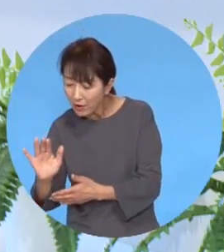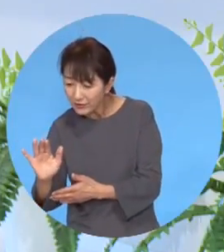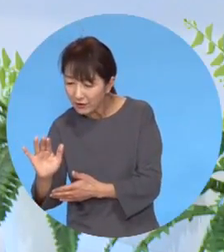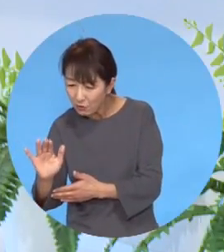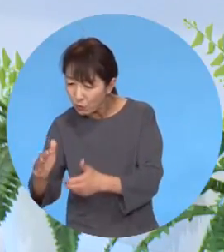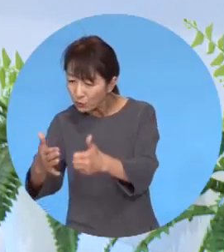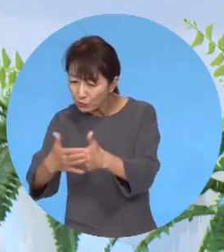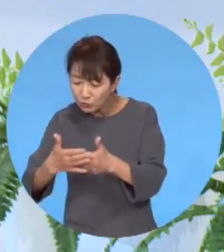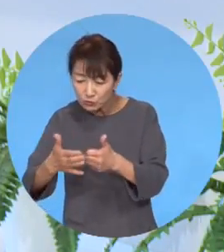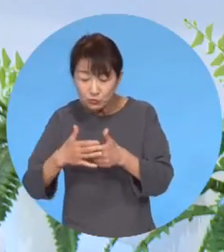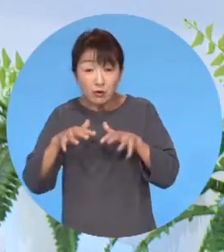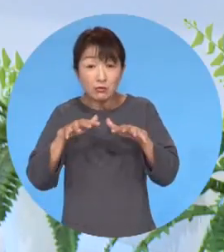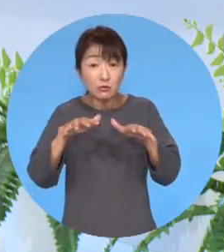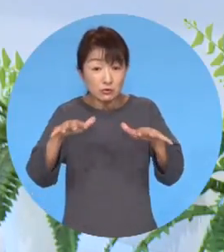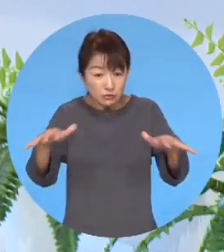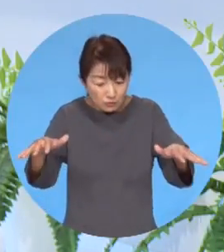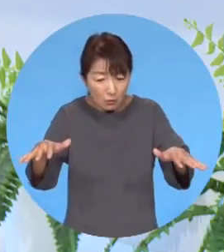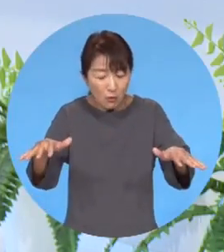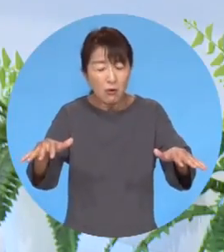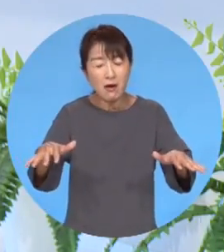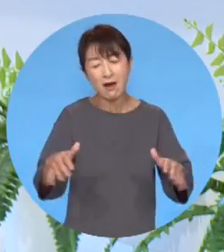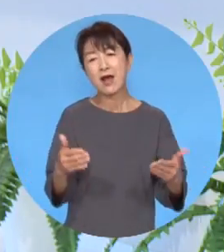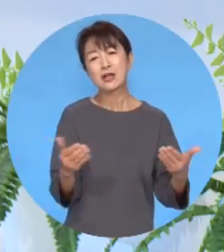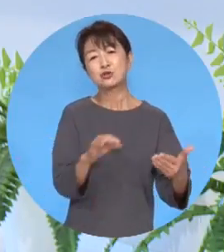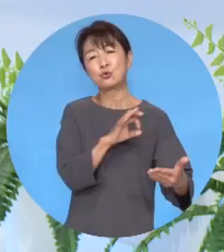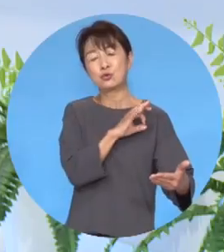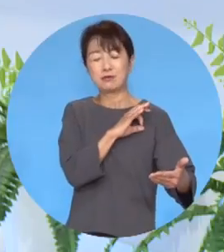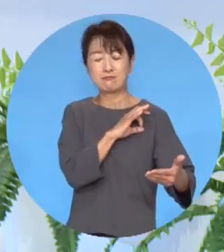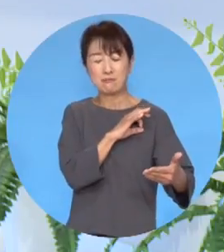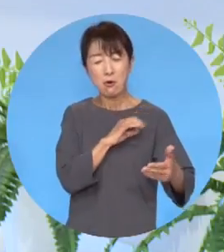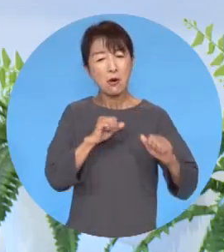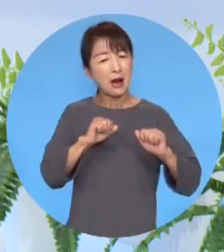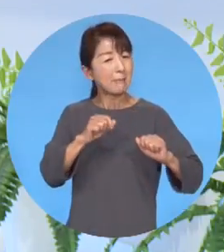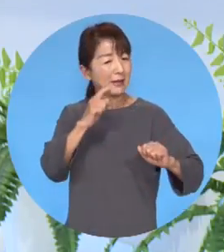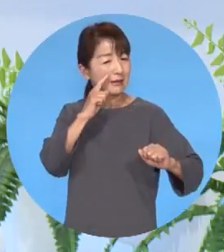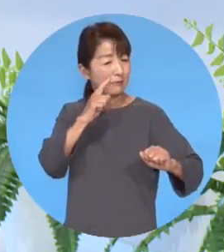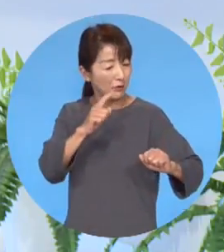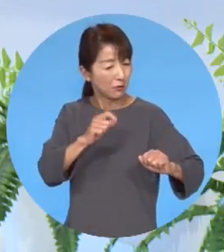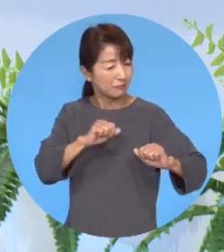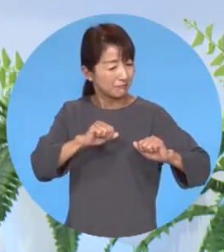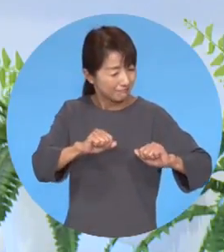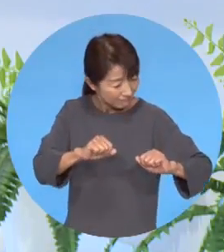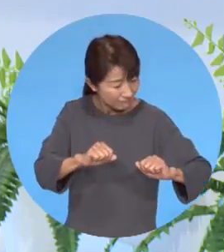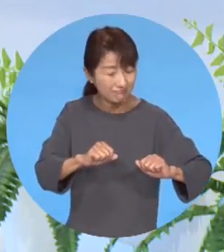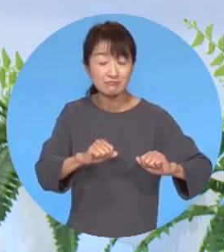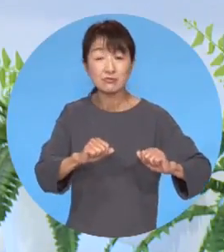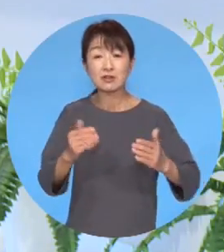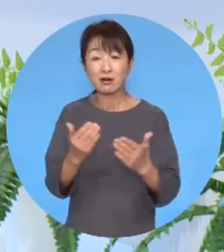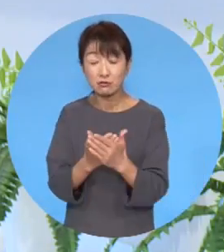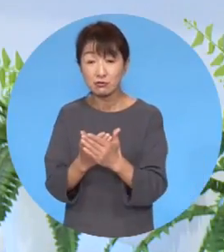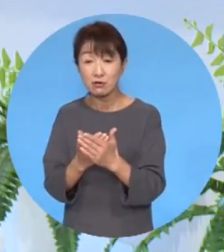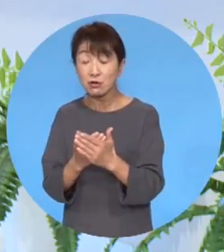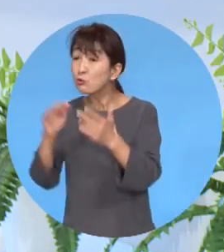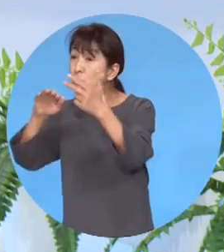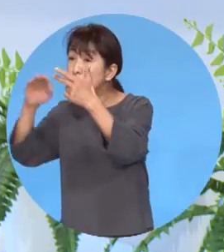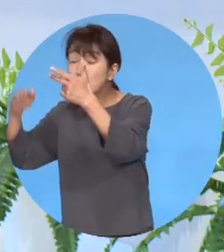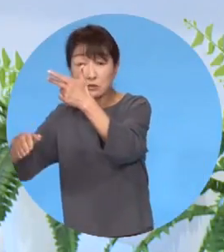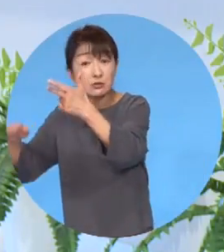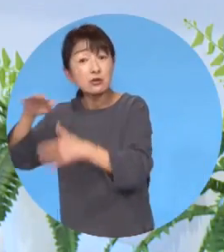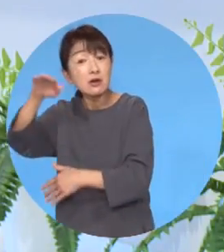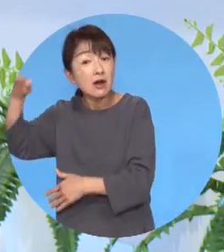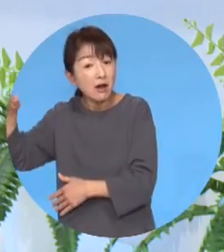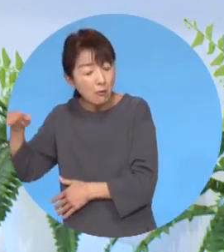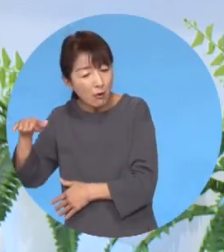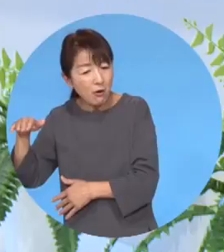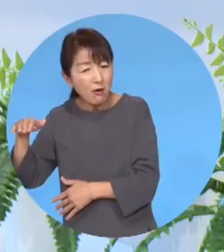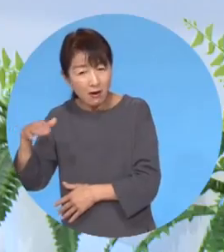ることによって介護を頑張ってみようかなというのであれば、あと会社側とかその法人側が腰痛予防